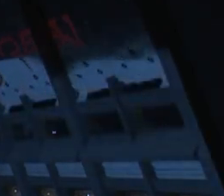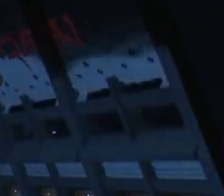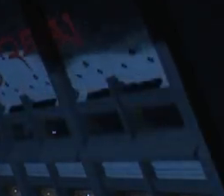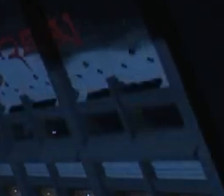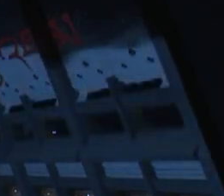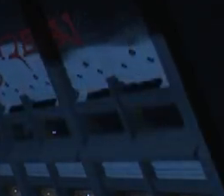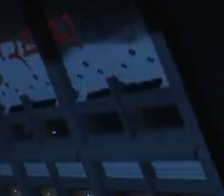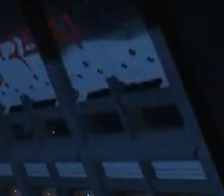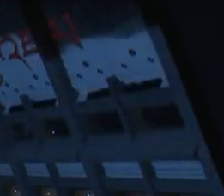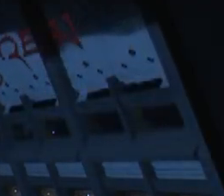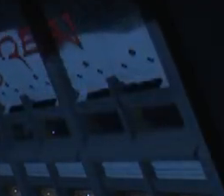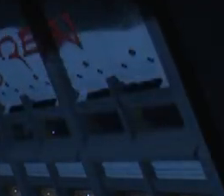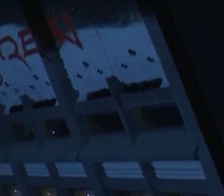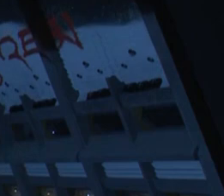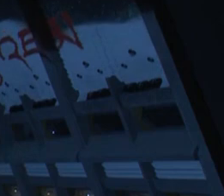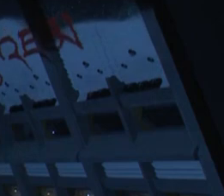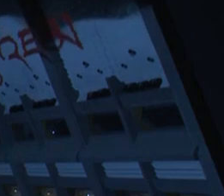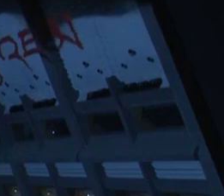お